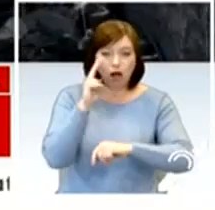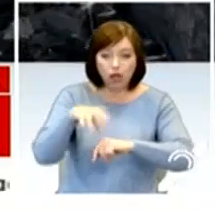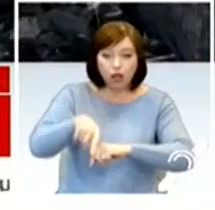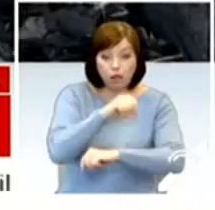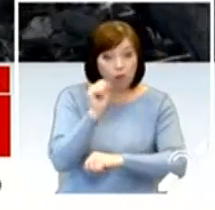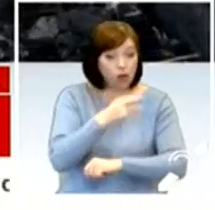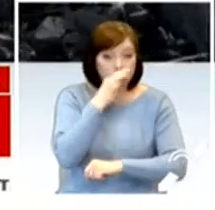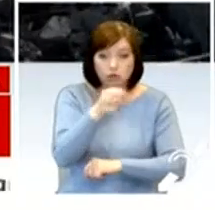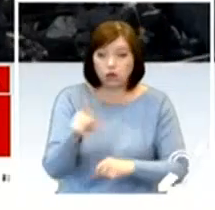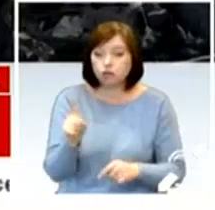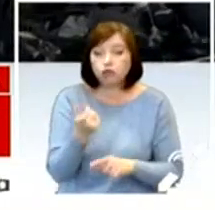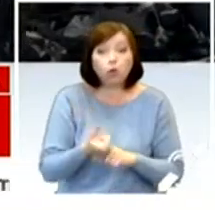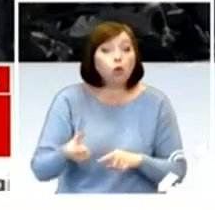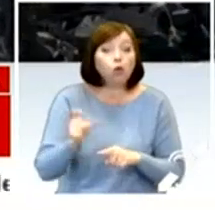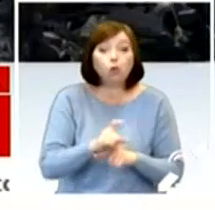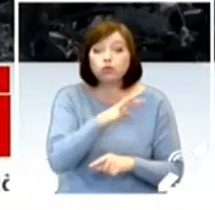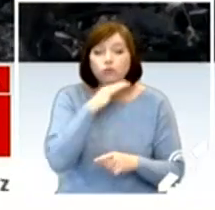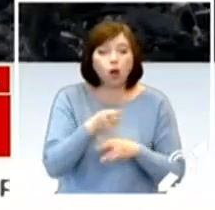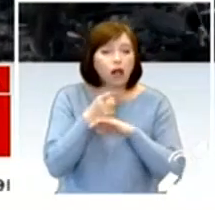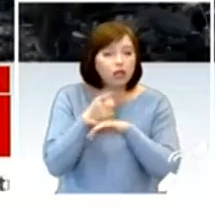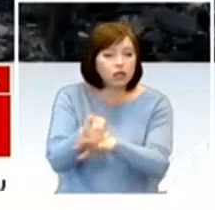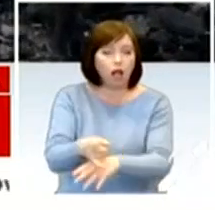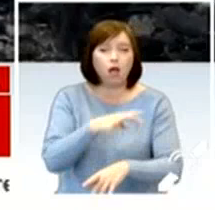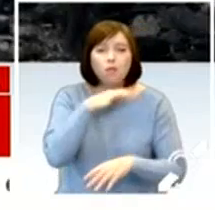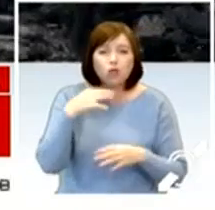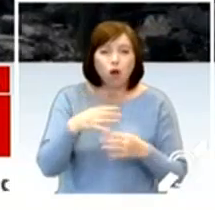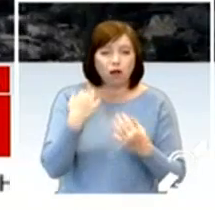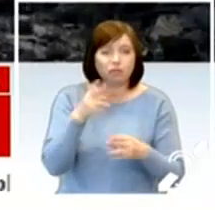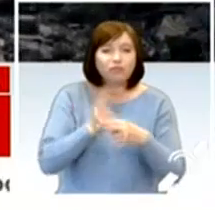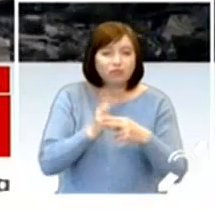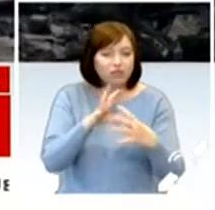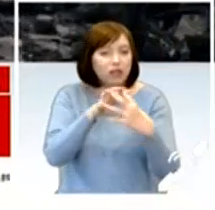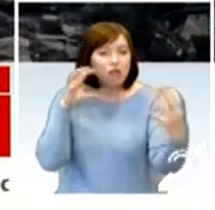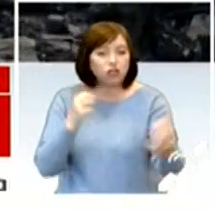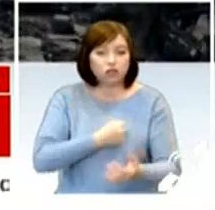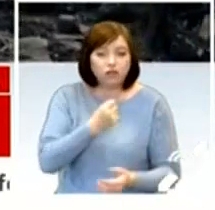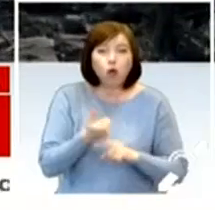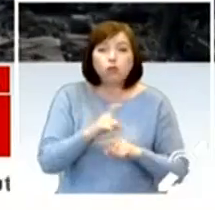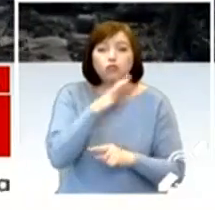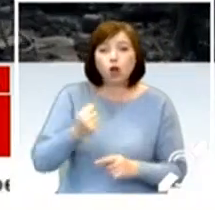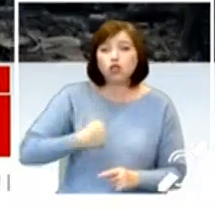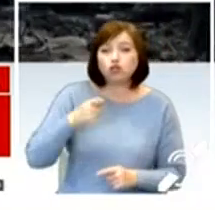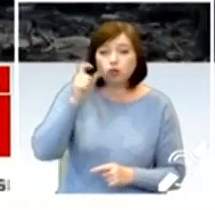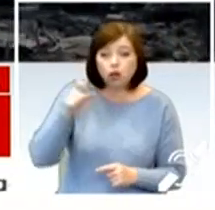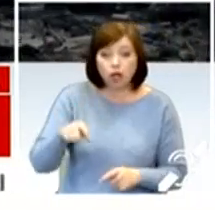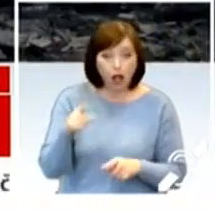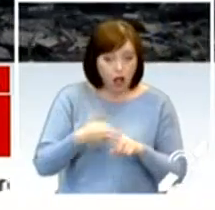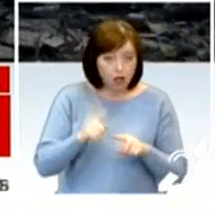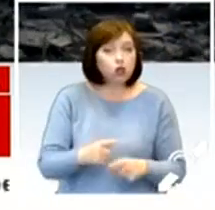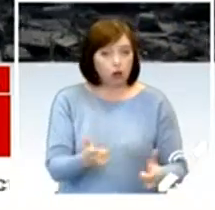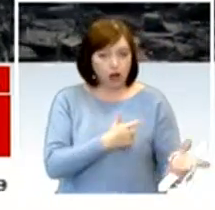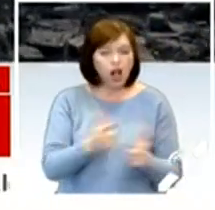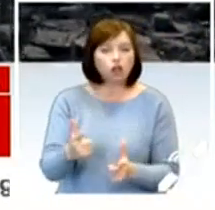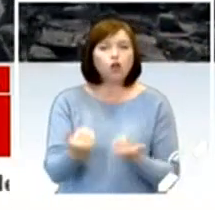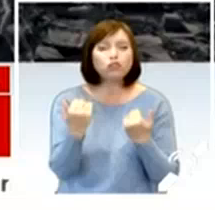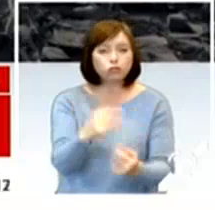vă pot spune că sunt foarte multe tancuri, foarte multe transportoare blindate, foarte mulți militari care par pregătiți să